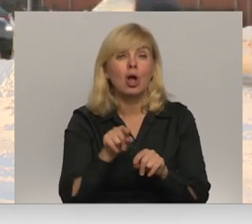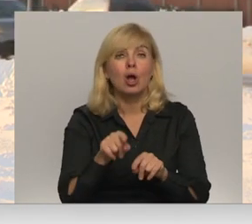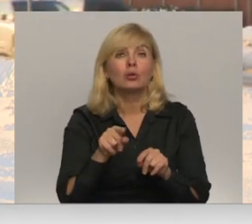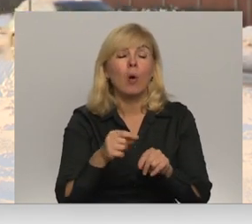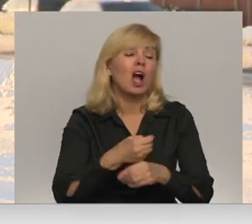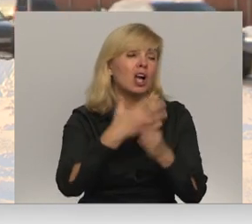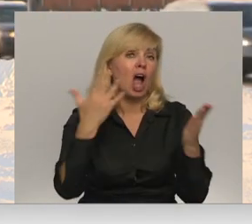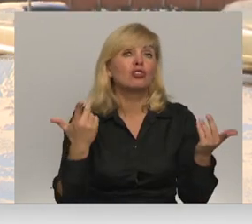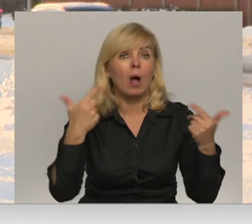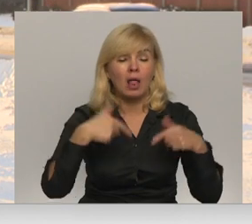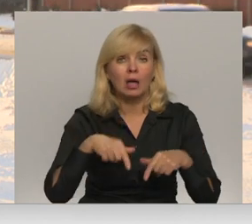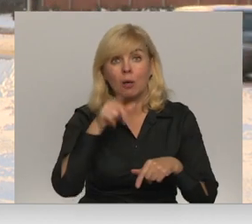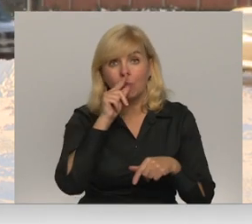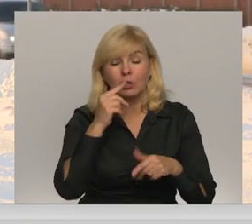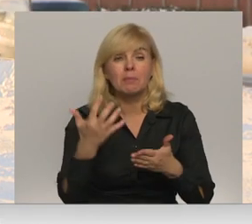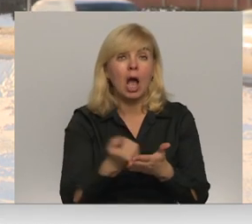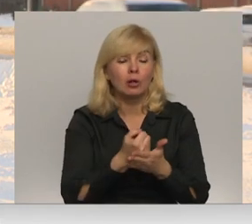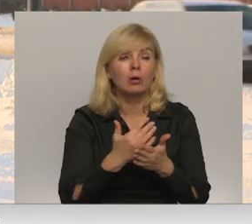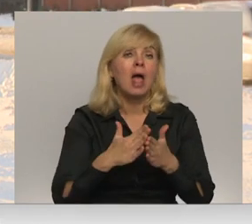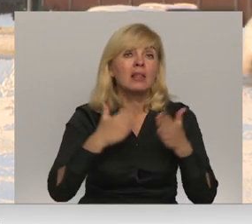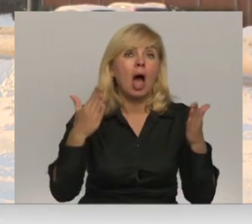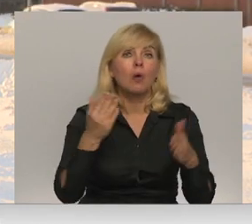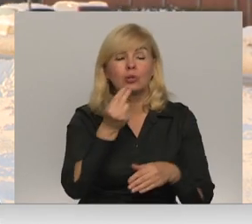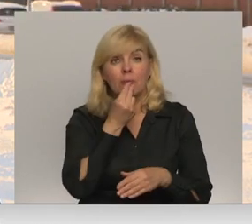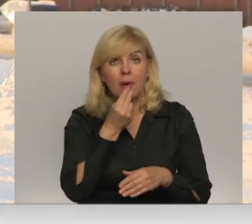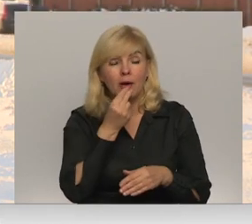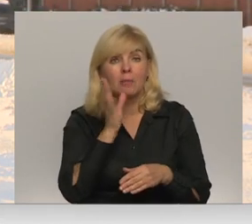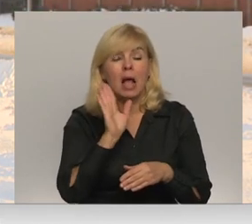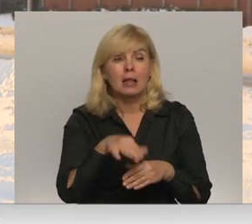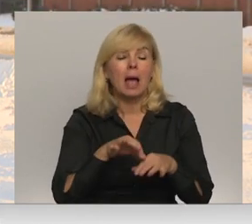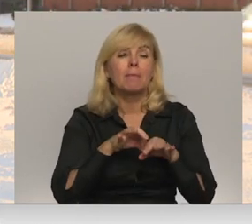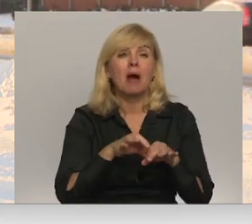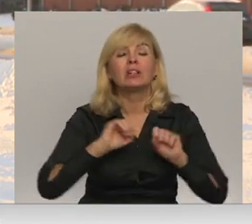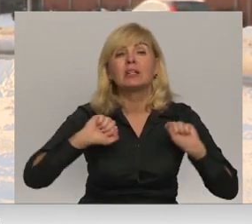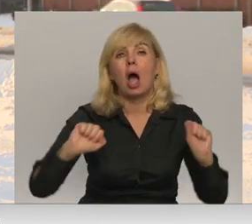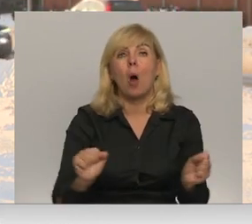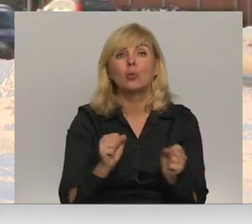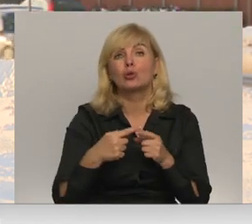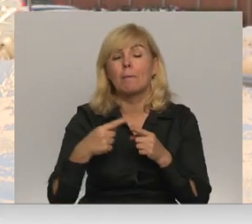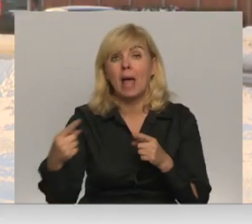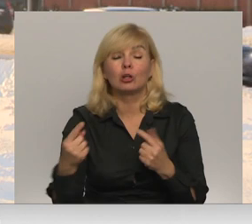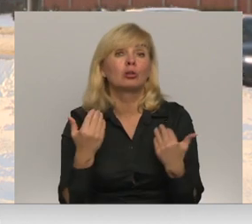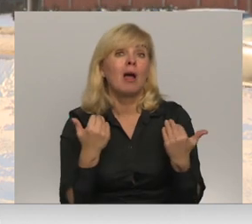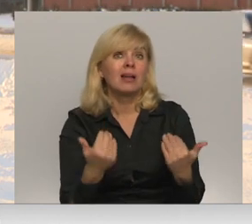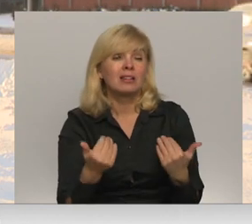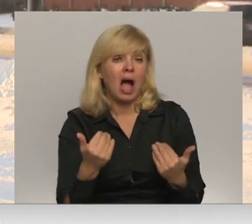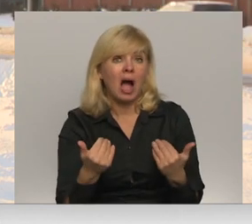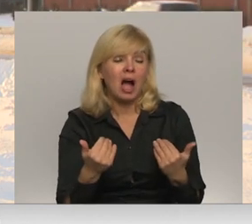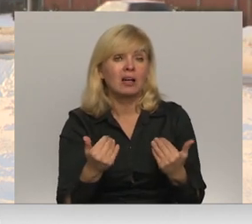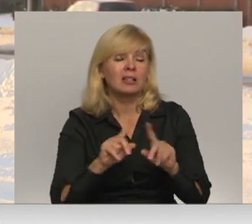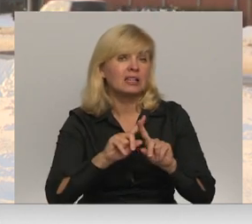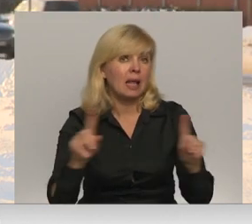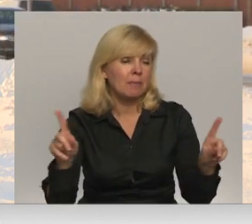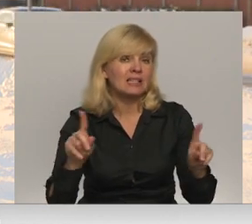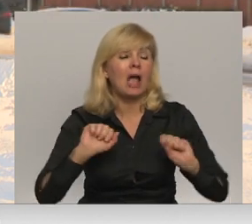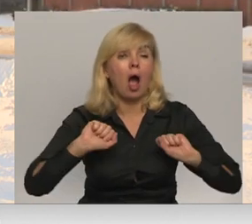gaišo laiku putniem jāatrod pietiekami daudz barības, lai pavadītu to augsto periodu. Un šobrīd ir tā kā netipiski